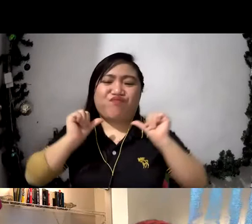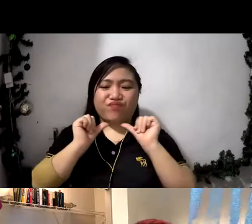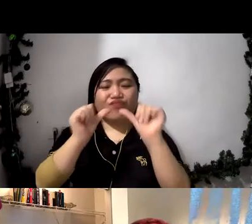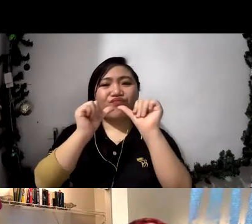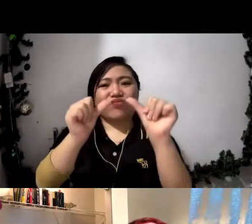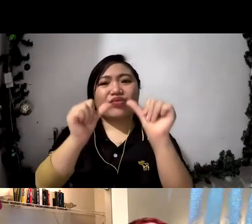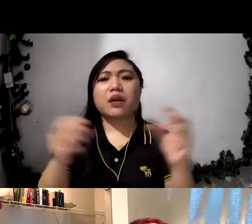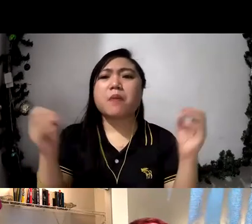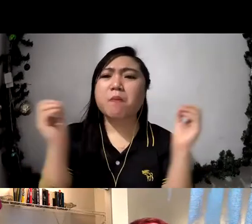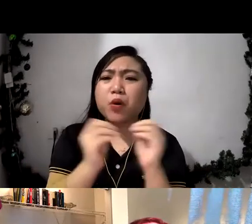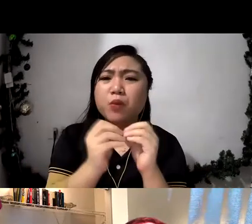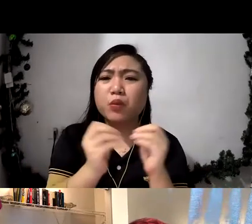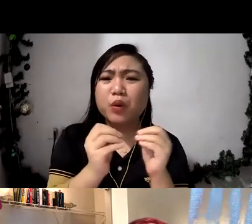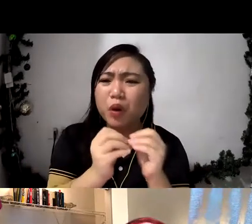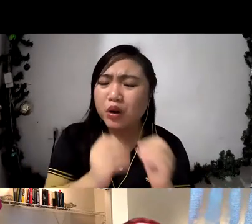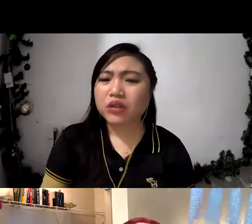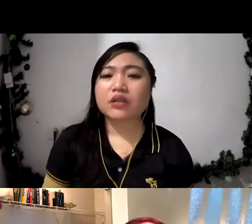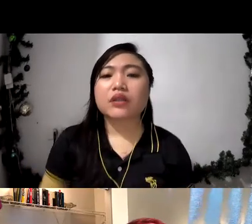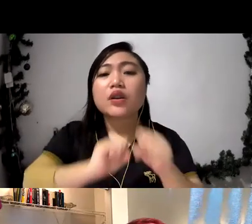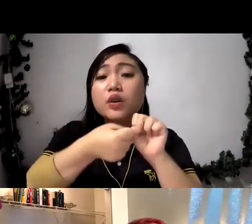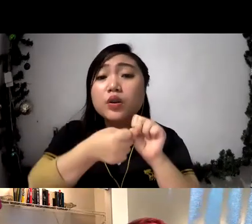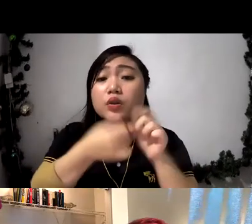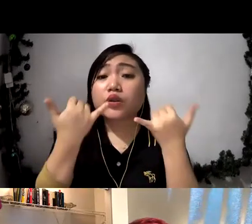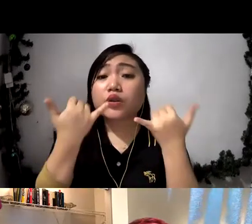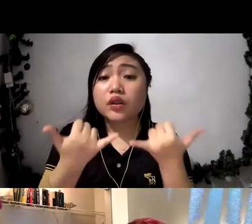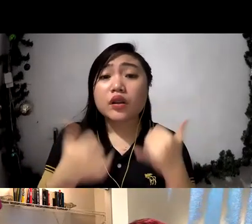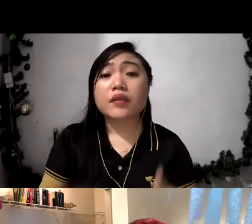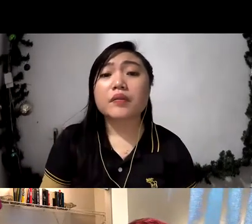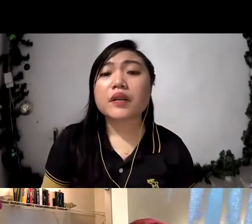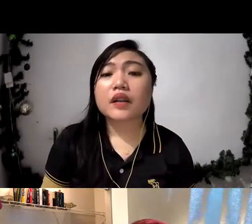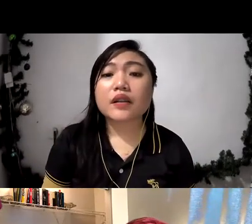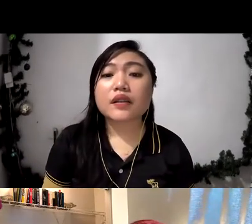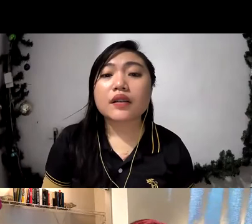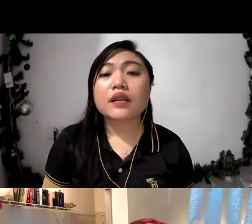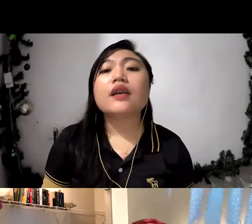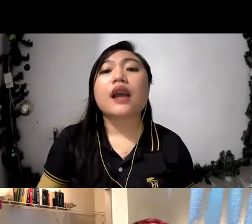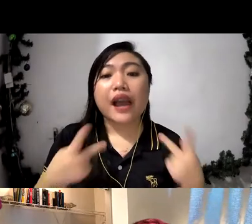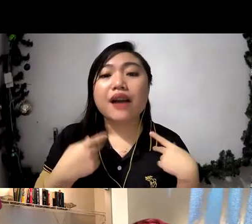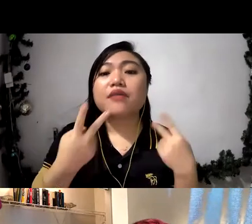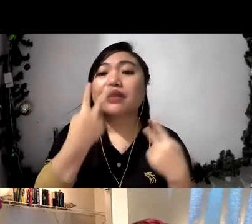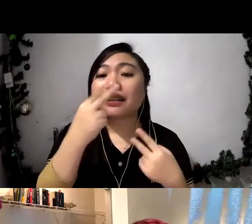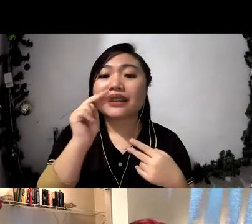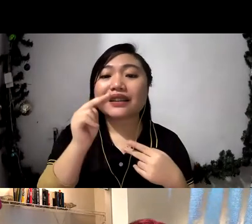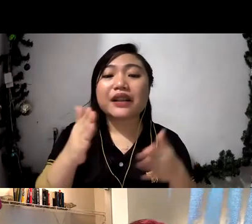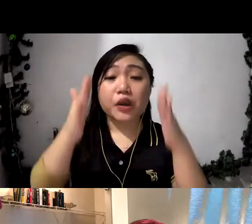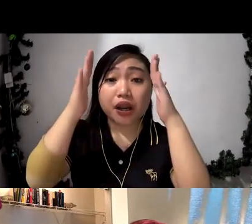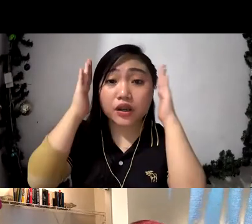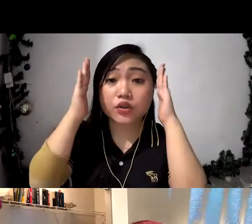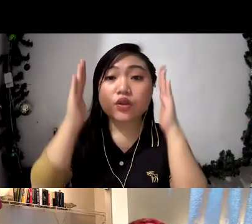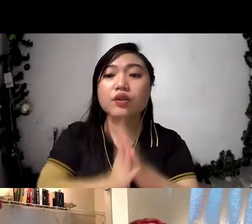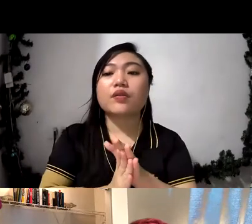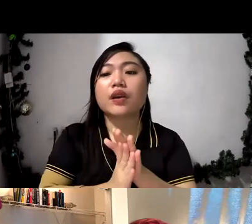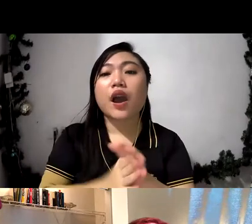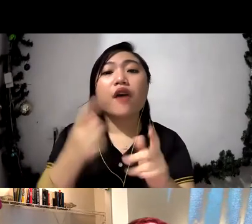sumisidhi. Kaya importante, no, importante na binibigyan nito ng atensyon sa iyong ginagawang mga